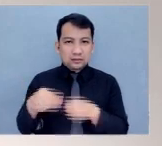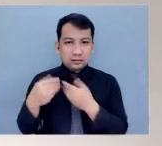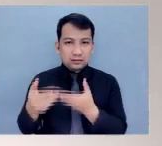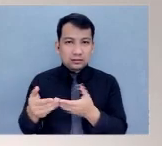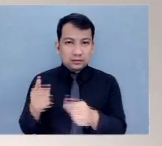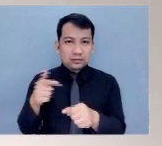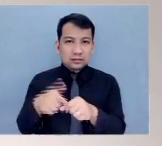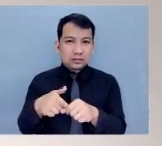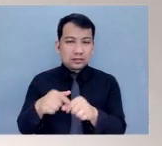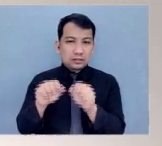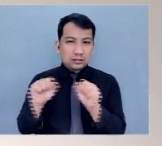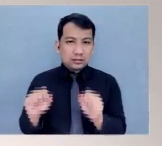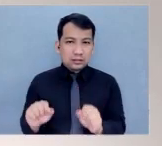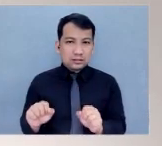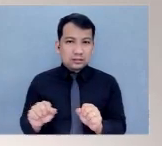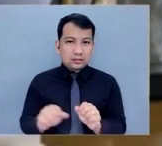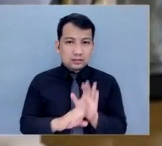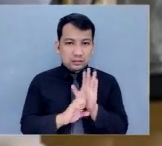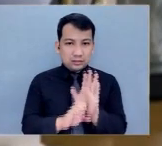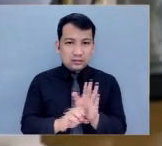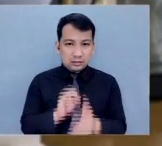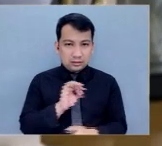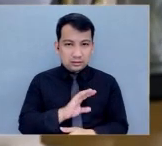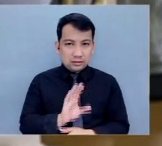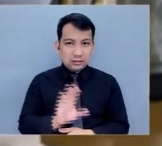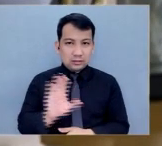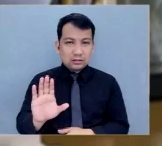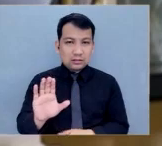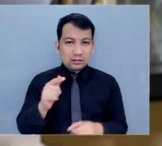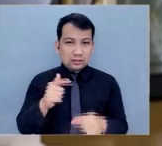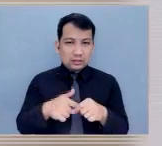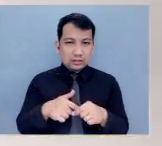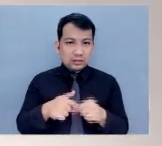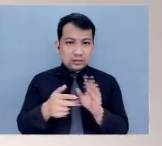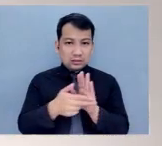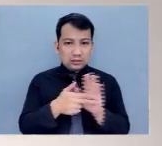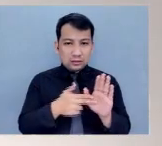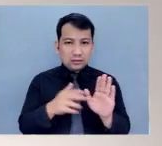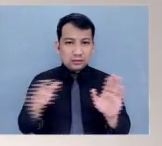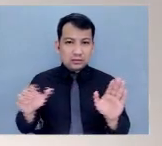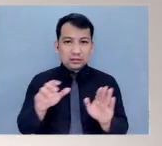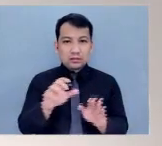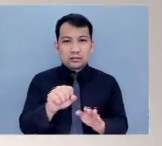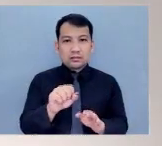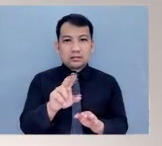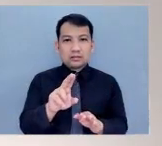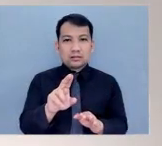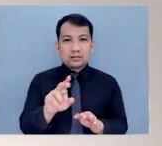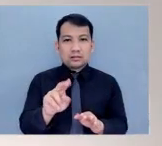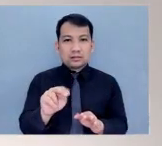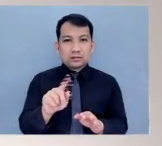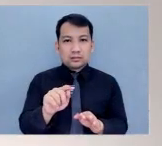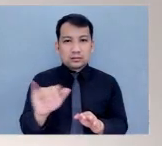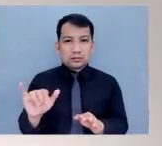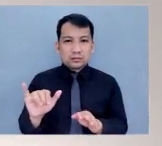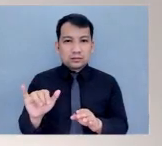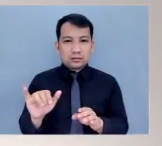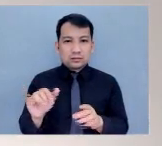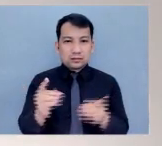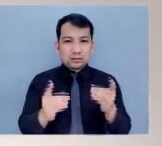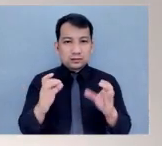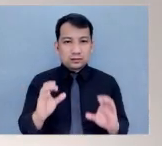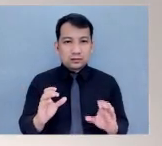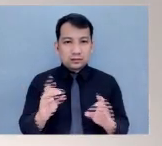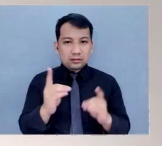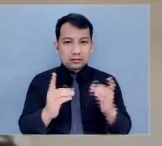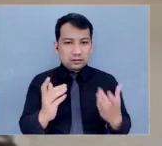Dominic. Sadyang endorser lang si Dom ng gas station brand ni Suntay. Si Dominic yung naging celebrity driver. And then from